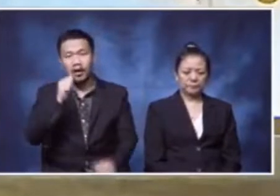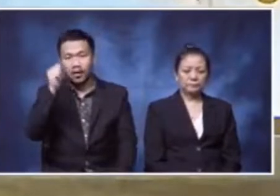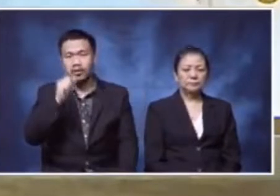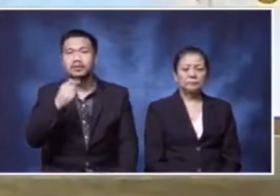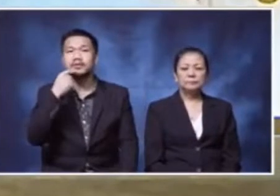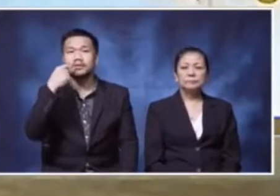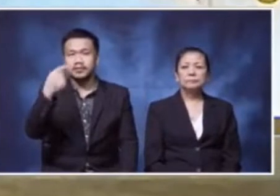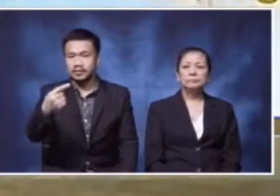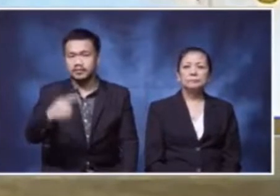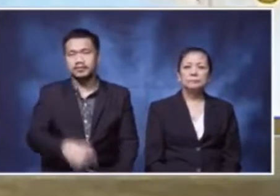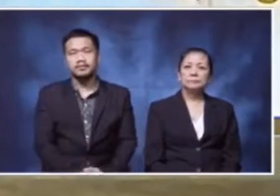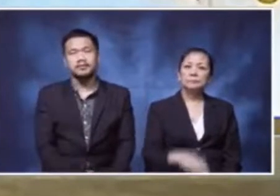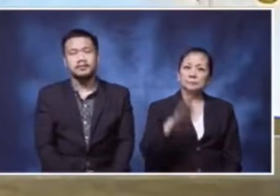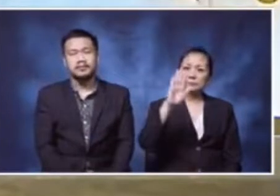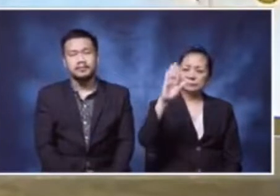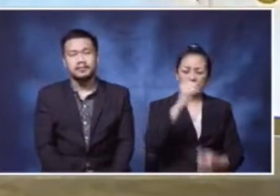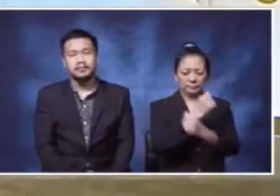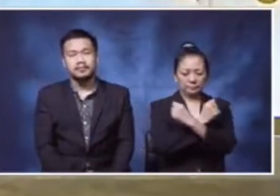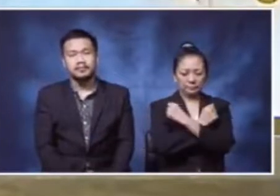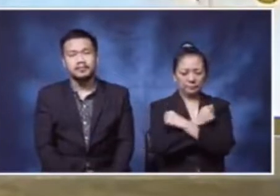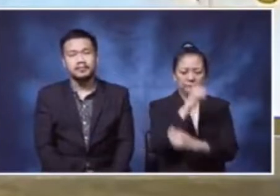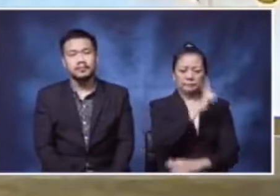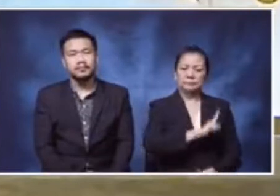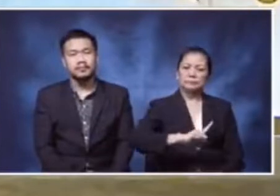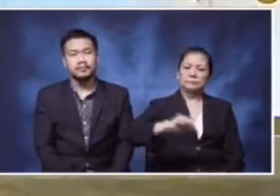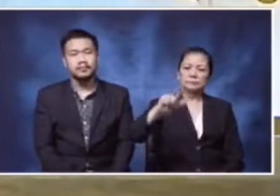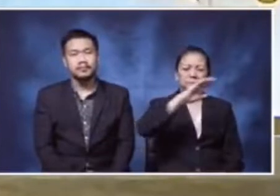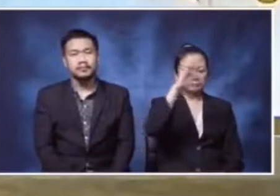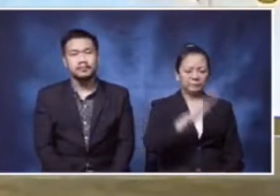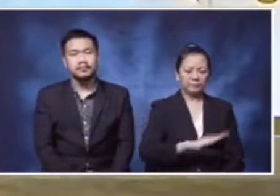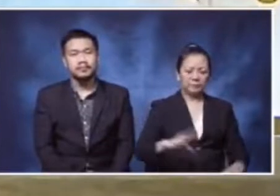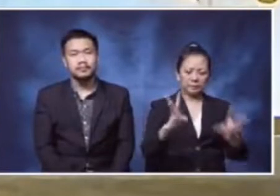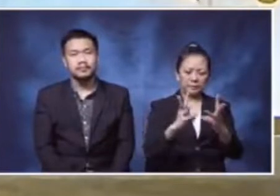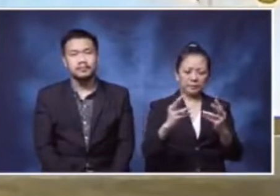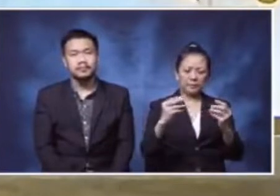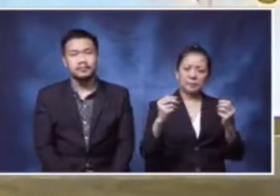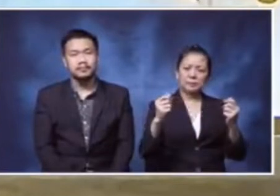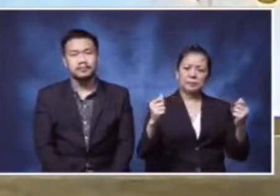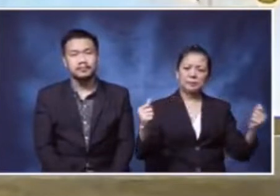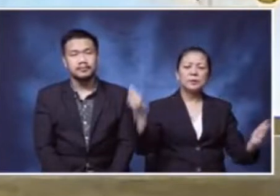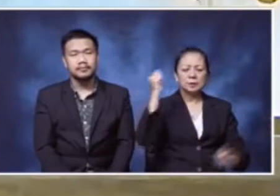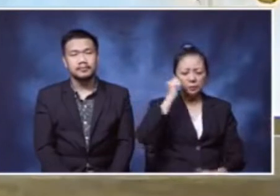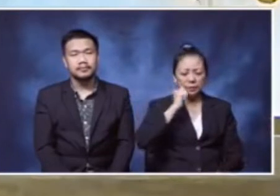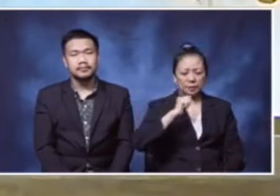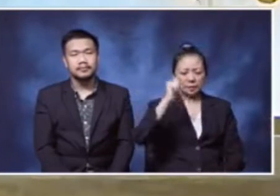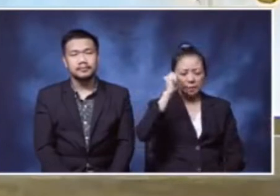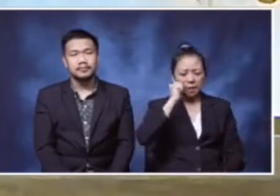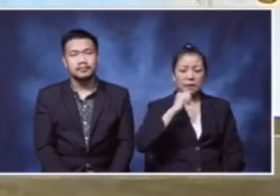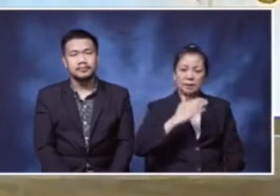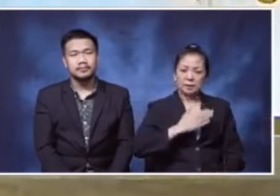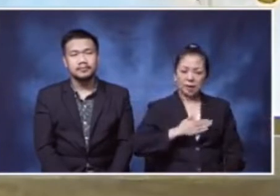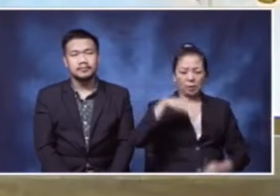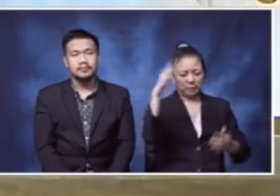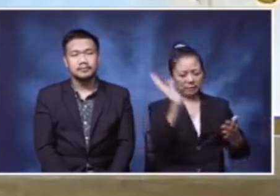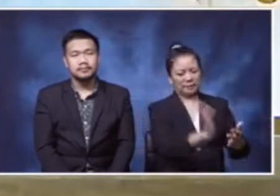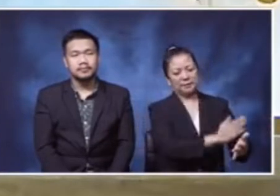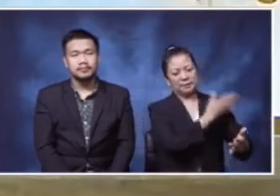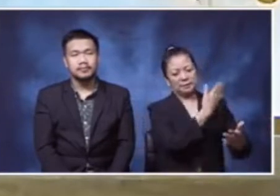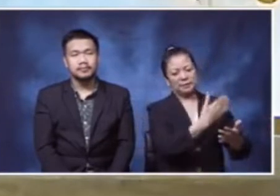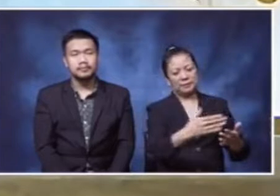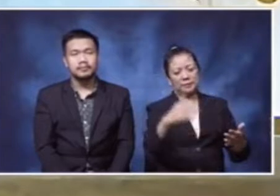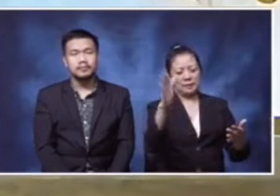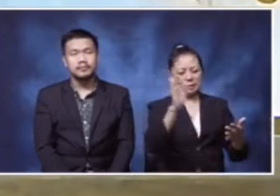sasambitin. Pag-ibig mo, Poon, na di magmamaliw, ang sa tuwi-tuwin ay aking